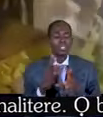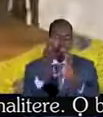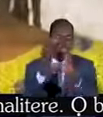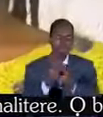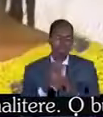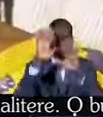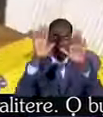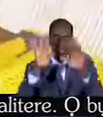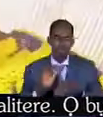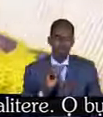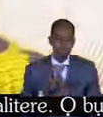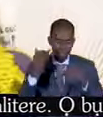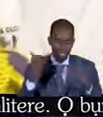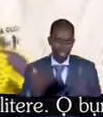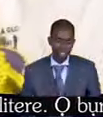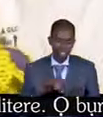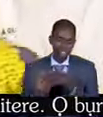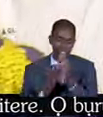Jizọs.